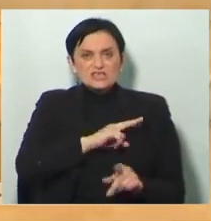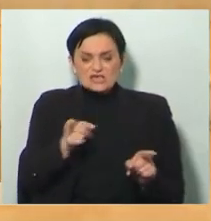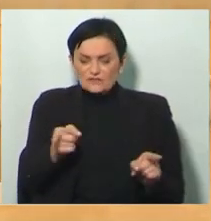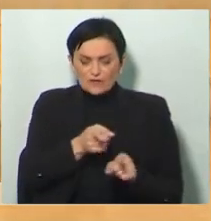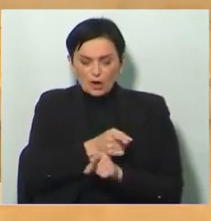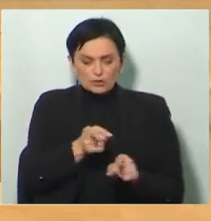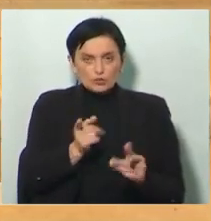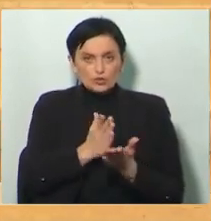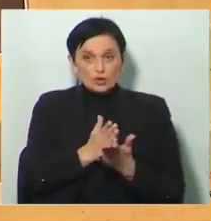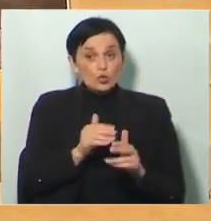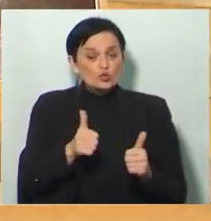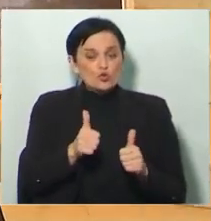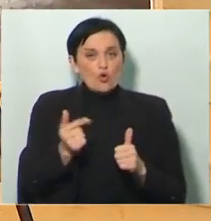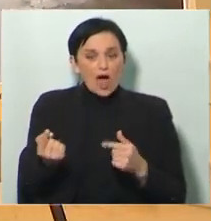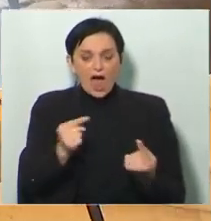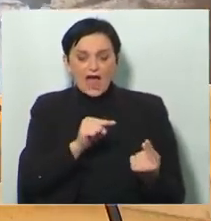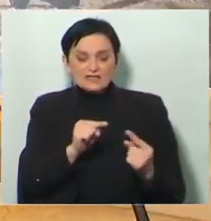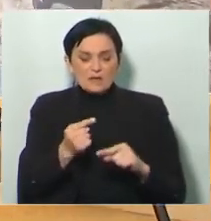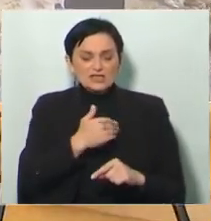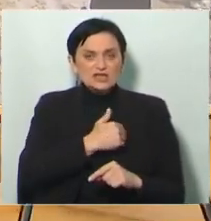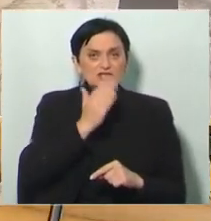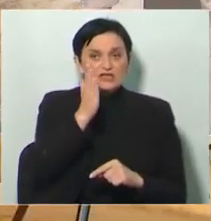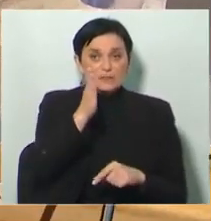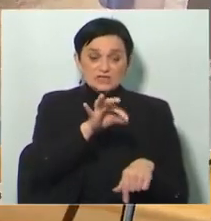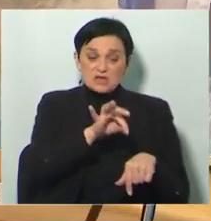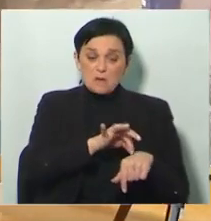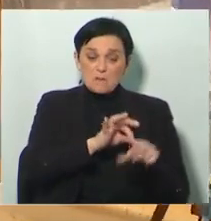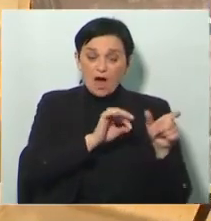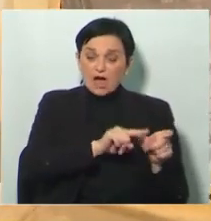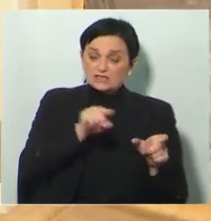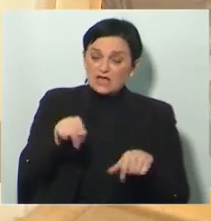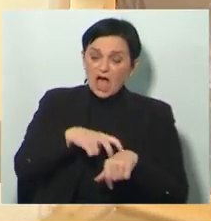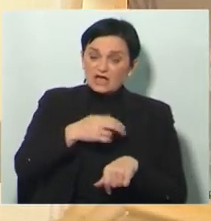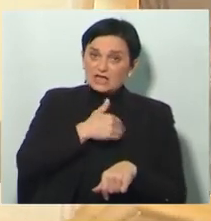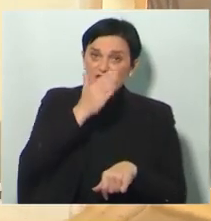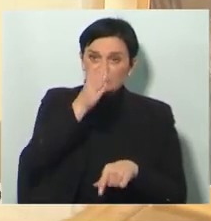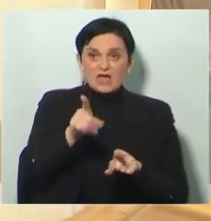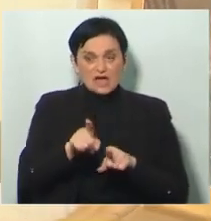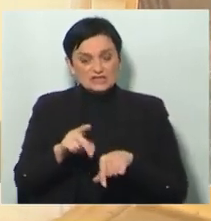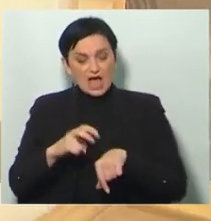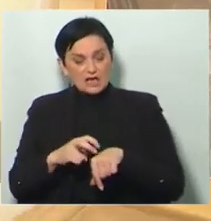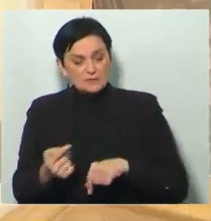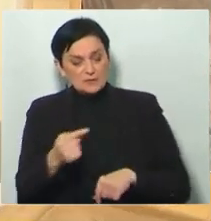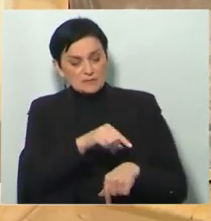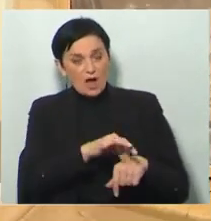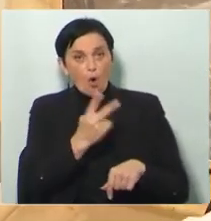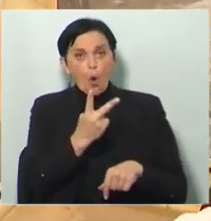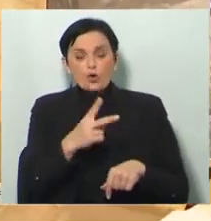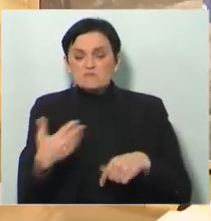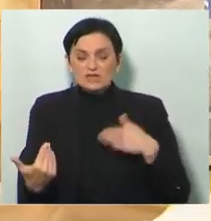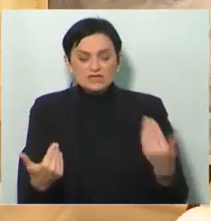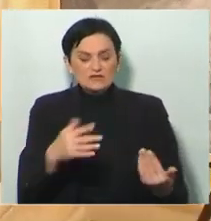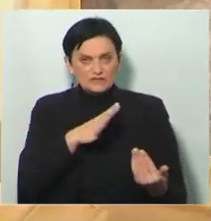და როგორ არიან ერთმანეთის იმედები, როგორც პაციენტისთვის ექიმი, ასევე ექიმისთვისაც პაციენტი. ეს ყველაფერი იყო ორმხრივი. გვაქრევი და